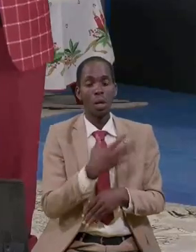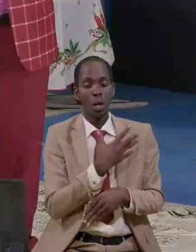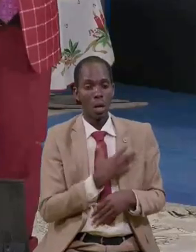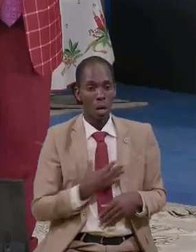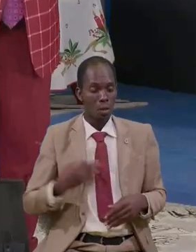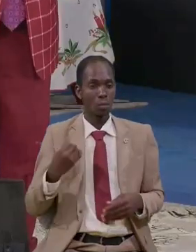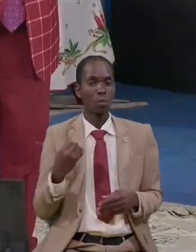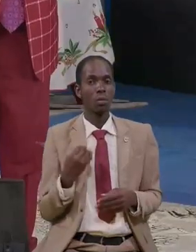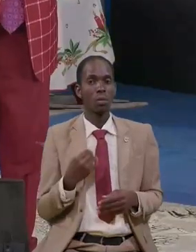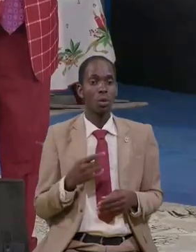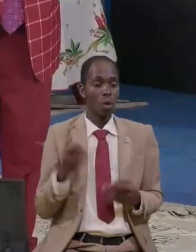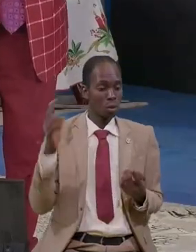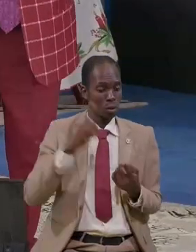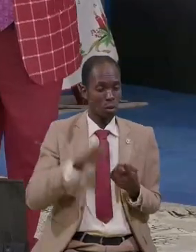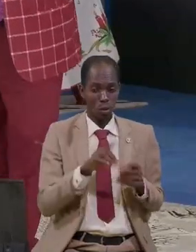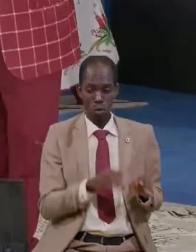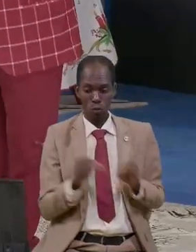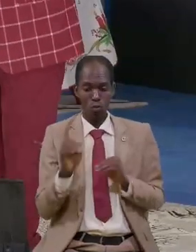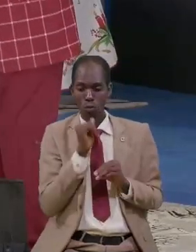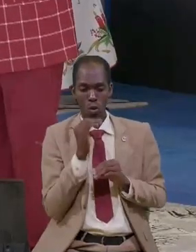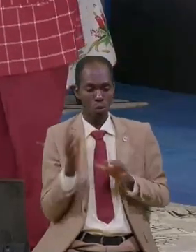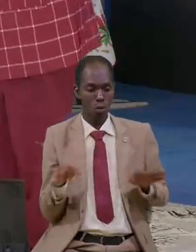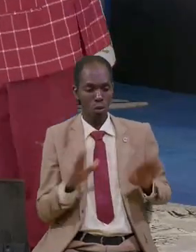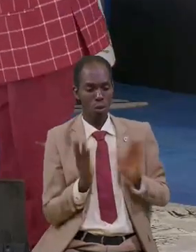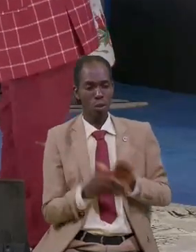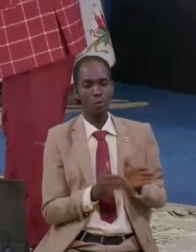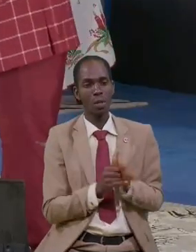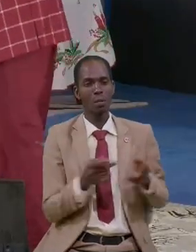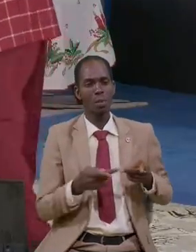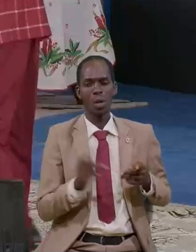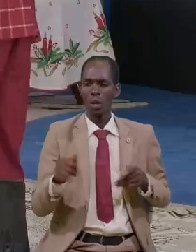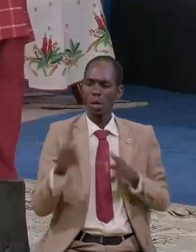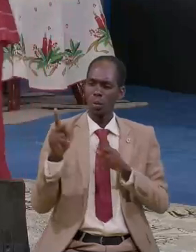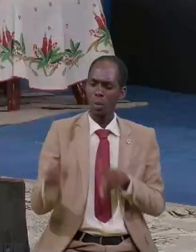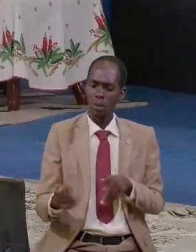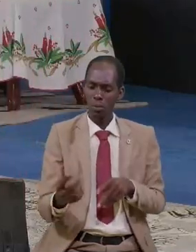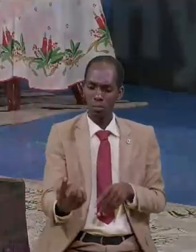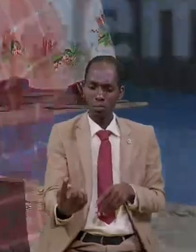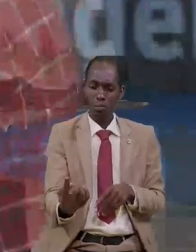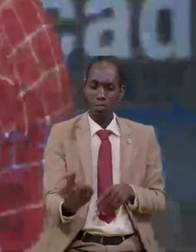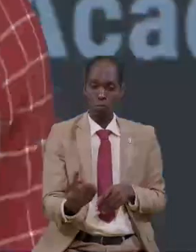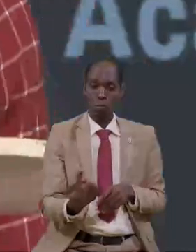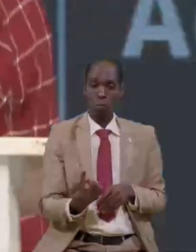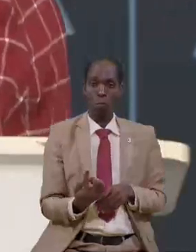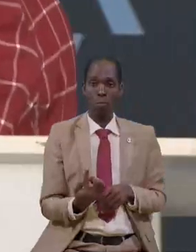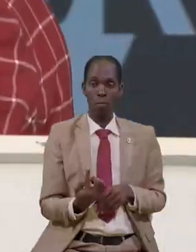Il ne quitte pas cet endroit. Une autre personne vient et tu lui permets